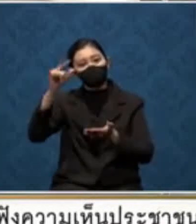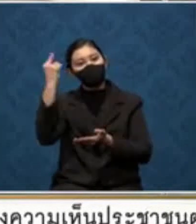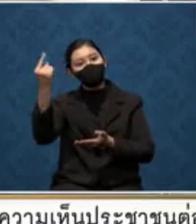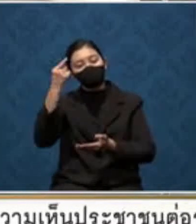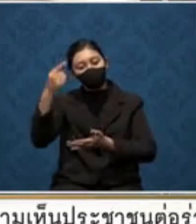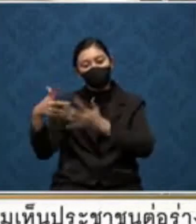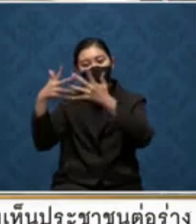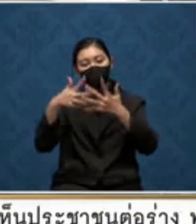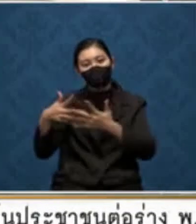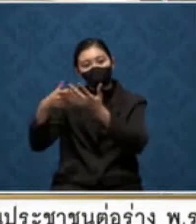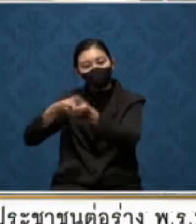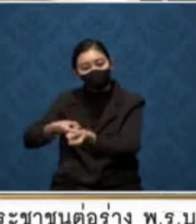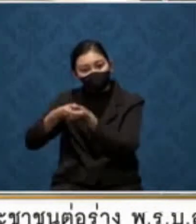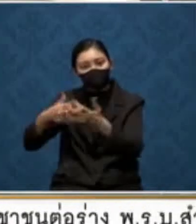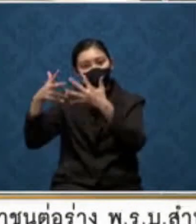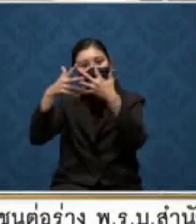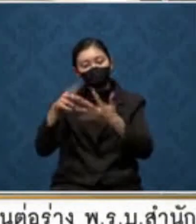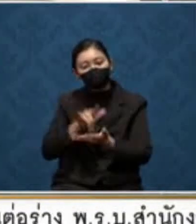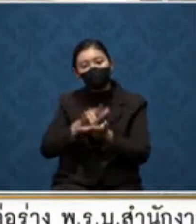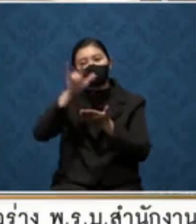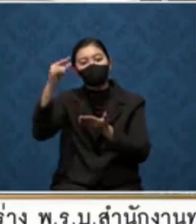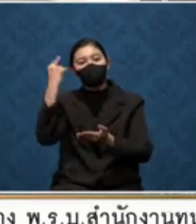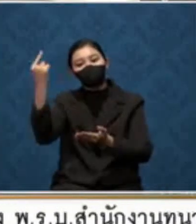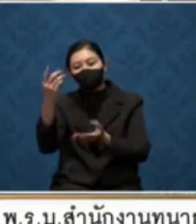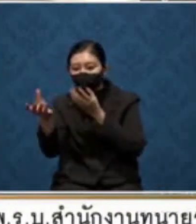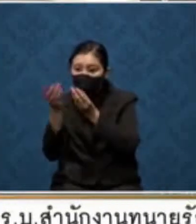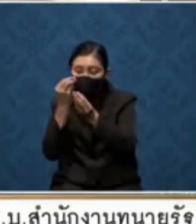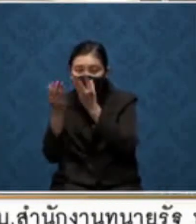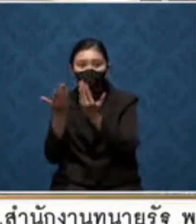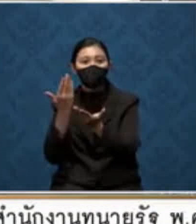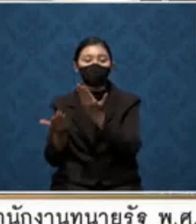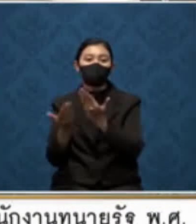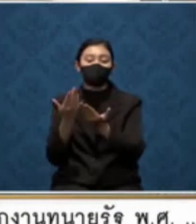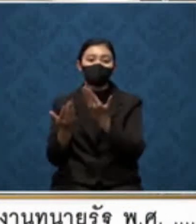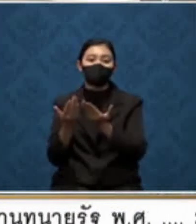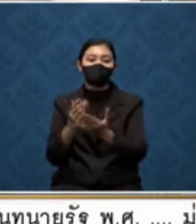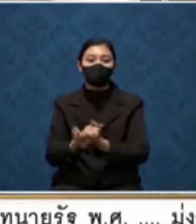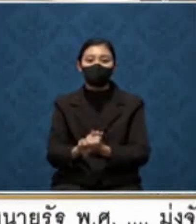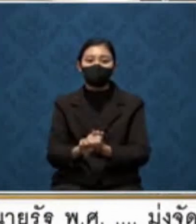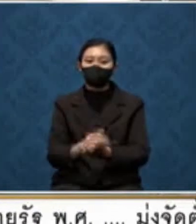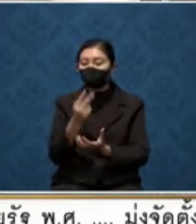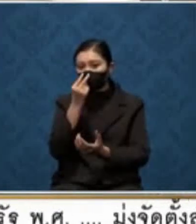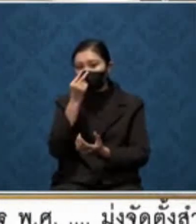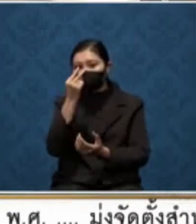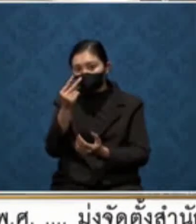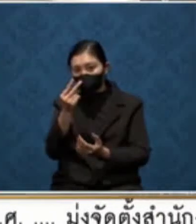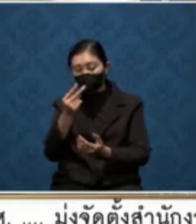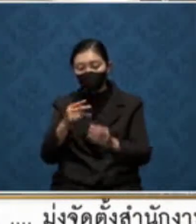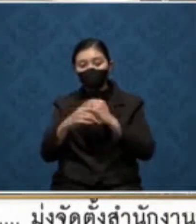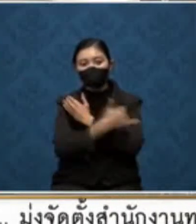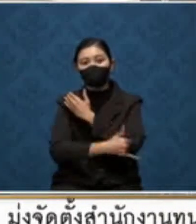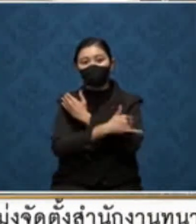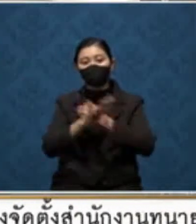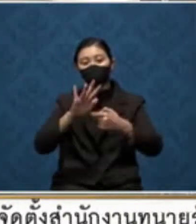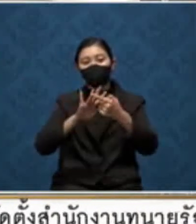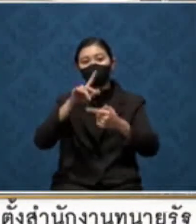าถ้าท่านสนใจเดนทางมากหน่อยอาจจะไปไลถึแ็คซิโก้เพอไปกินตากิล่าหรอไปเปรูเพื่ไปกินเบีรของพนชาติพัธท